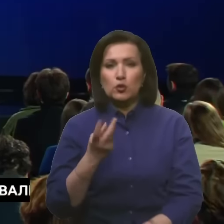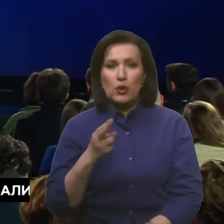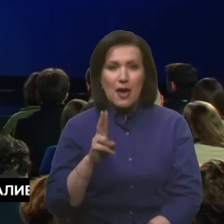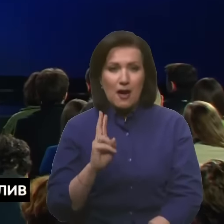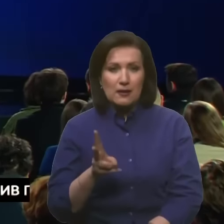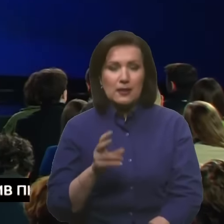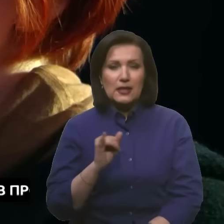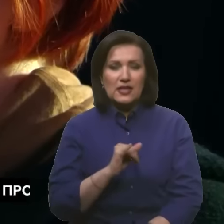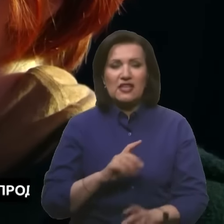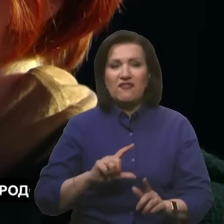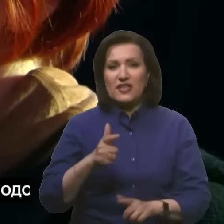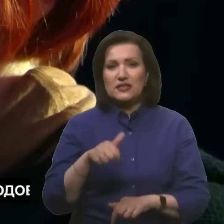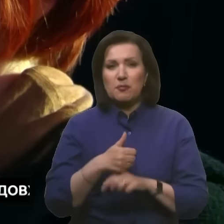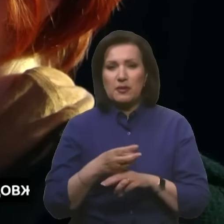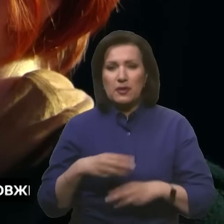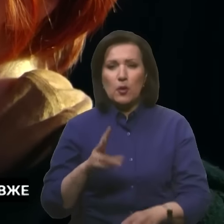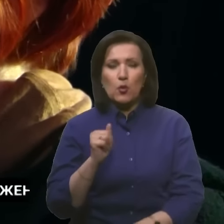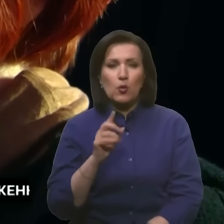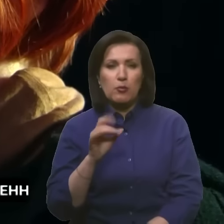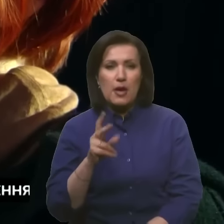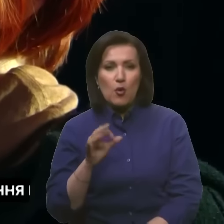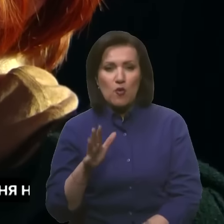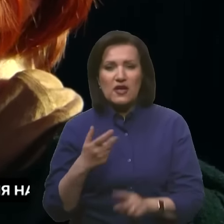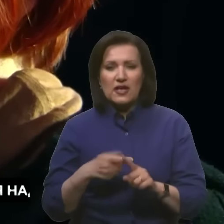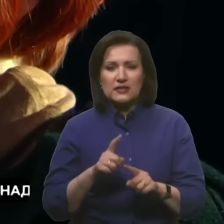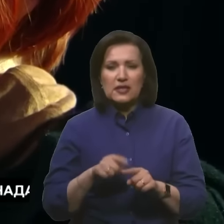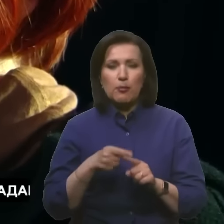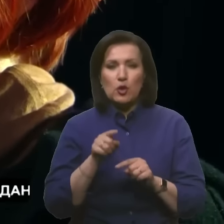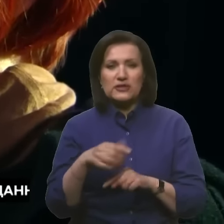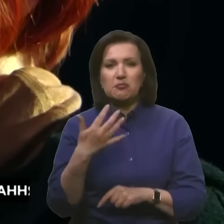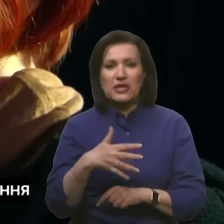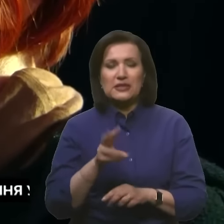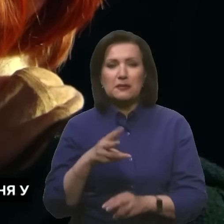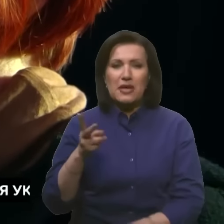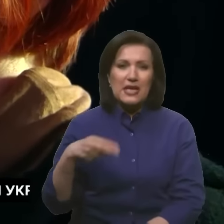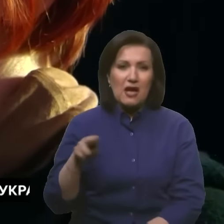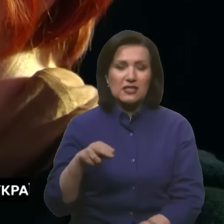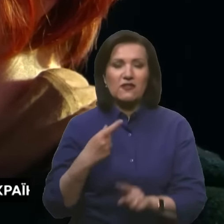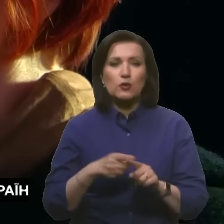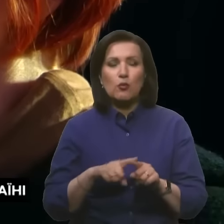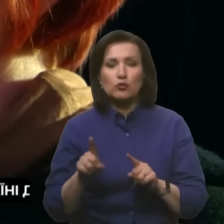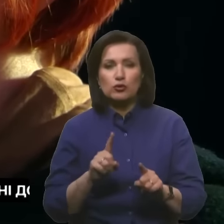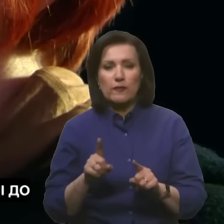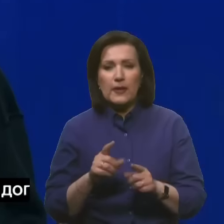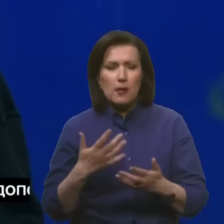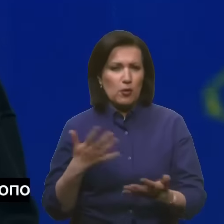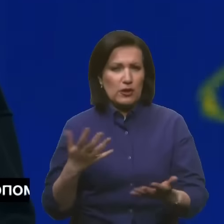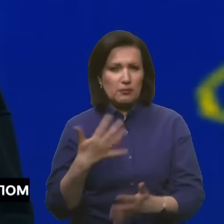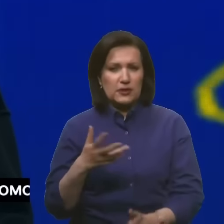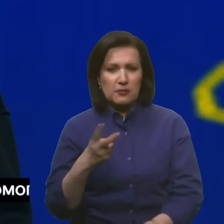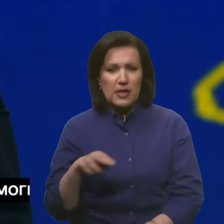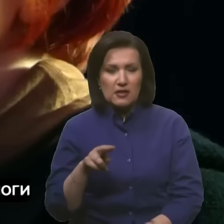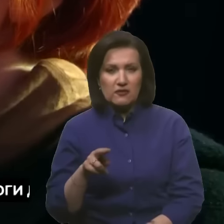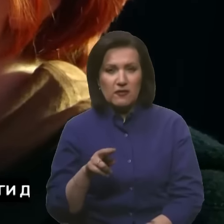та віце-прем'єр Олександр Кубраков. Це якраз про ці 50 мільярдів, тому що... Про які 50